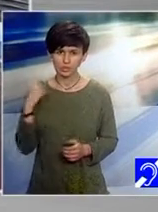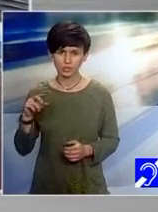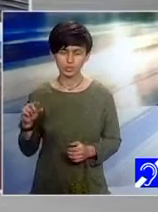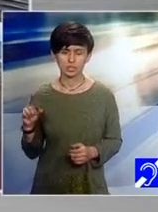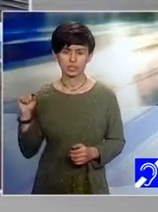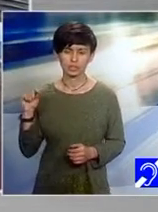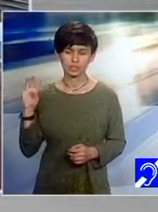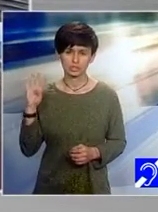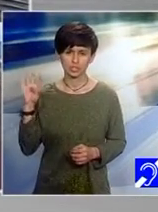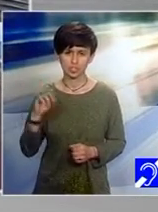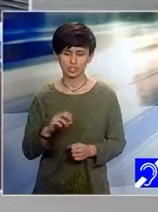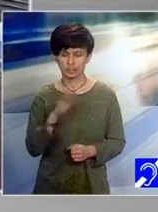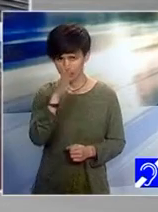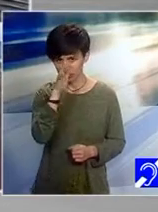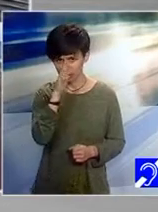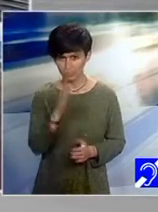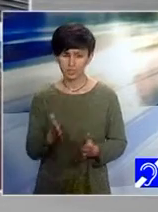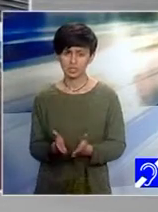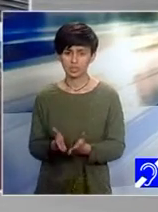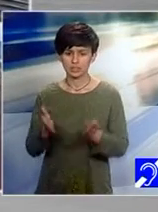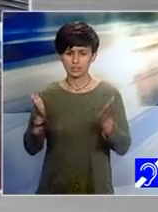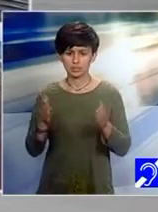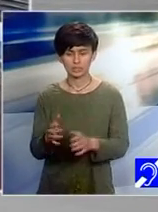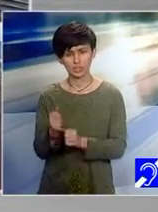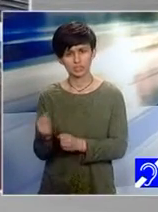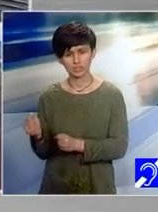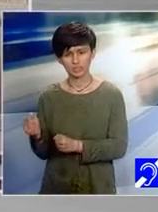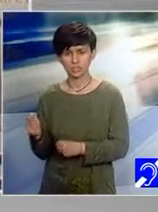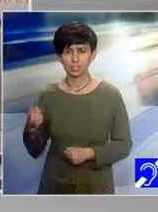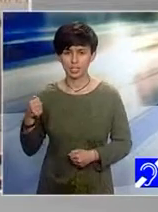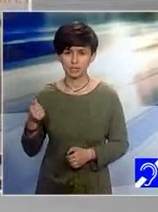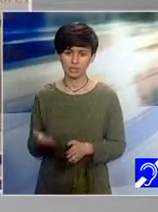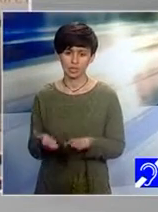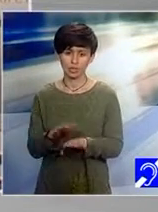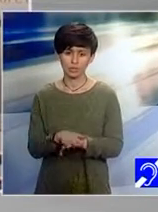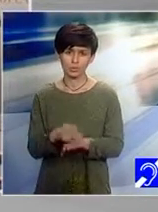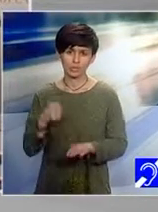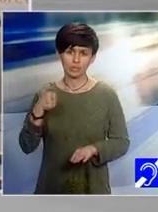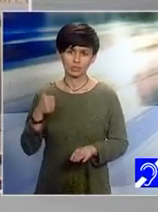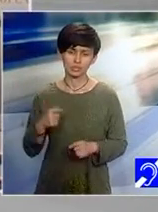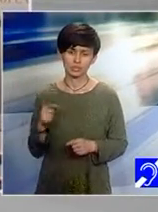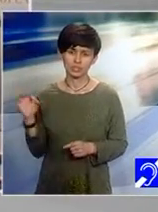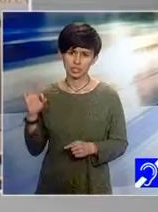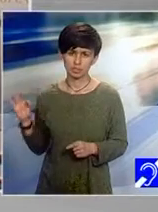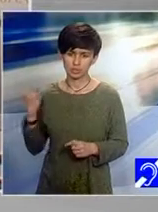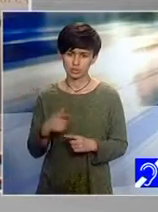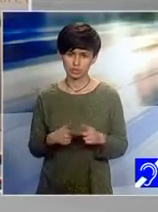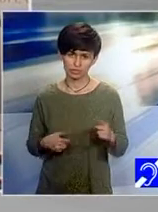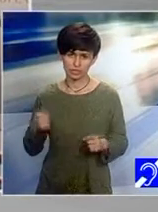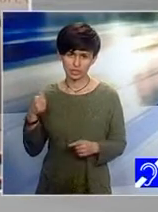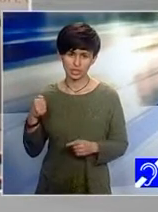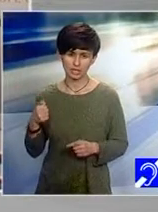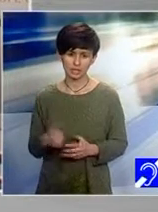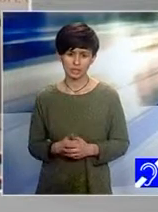și fiecare 24 aprilie, comemorarea genocidului armean, unde au pierit circa 1,5 milioane de armeni, printre care